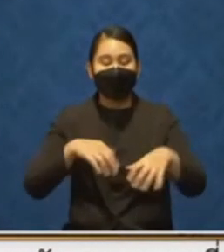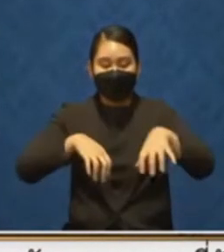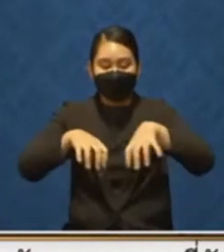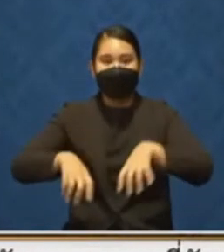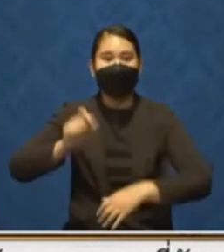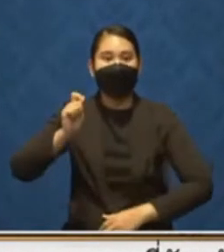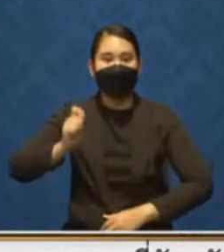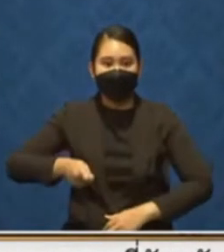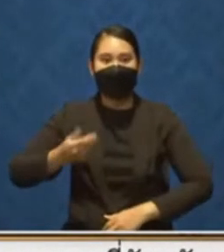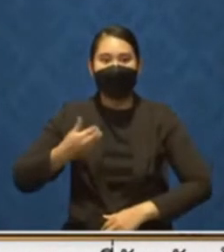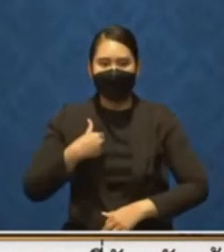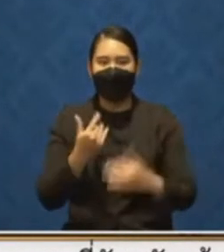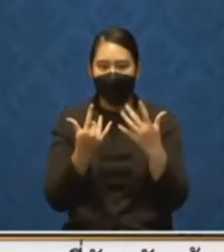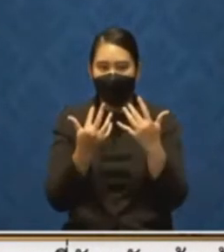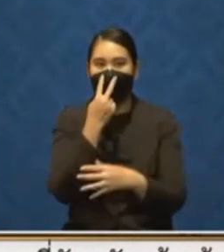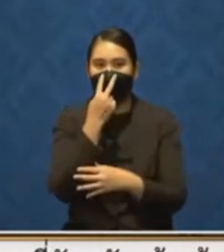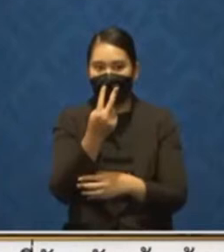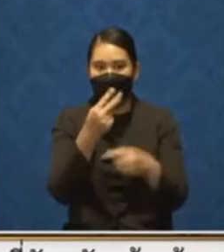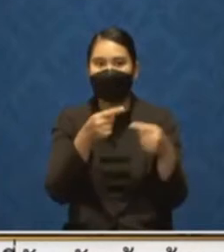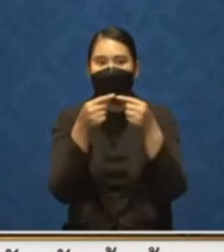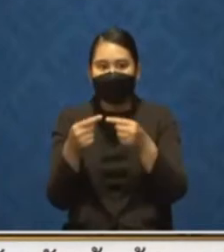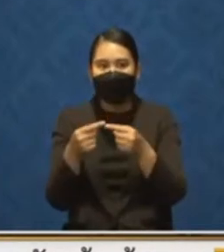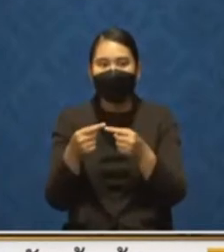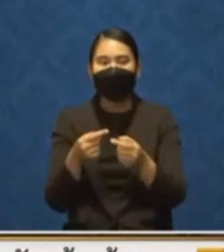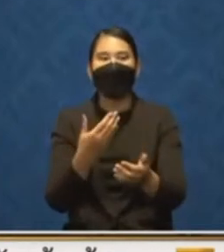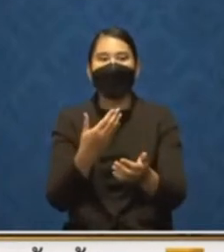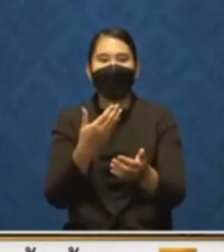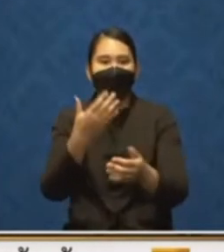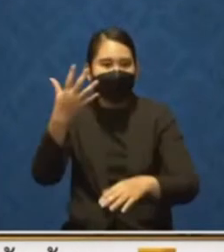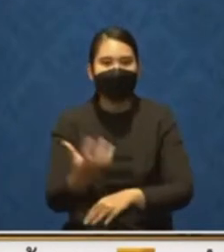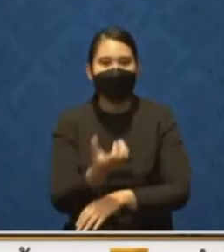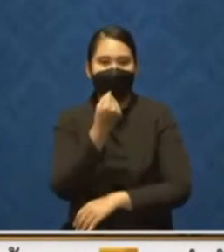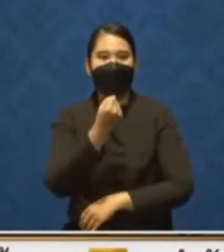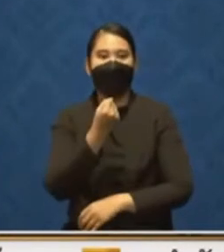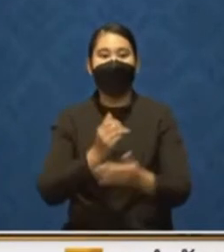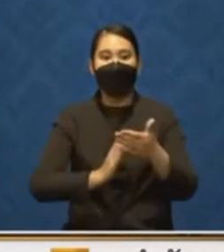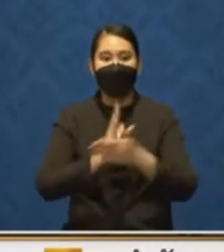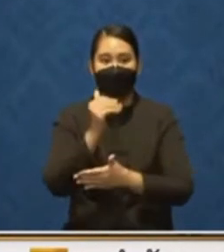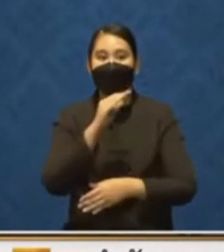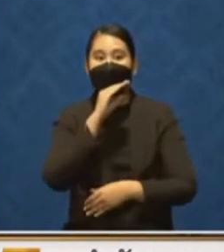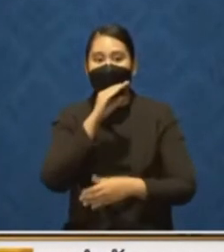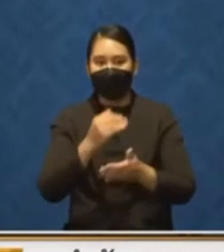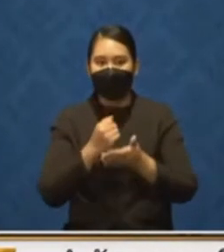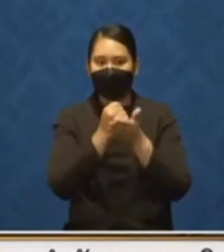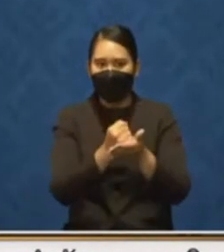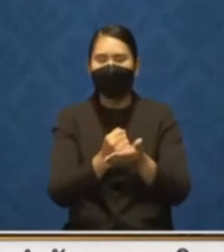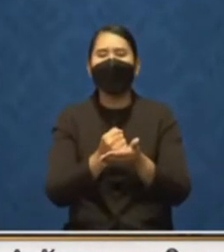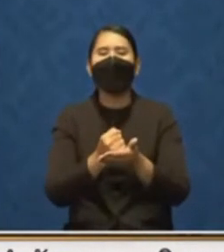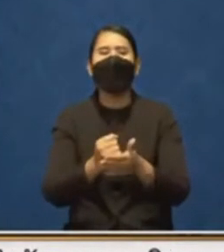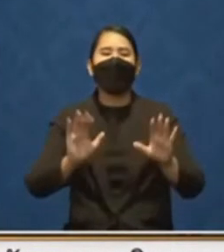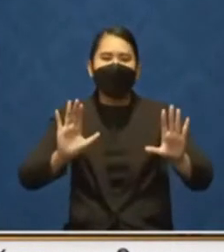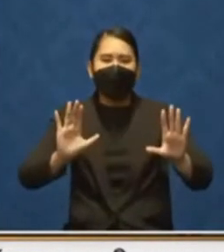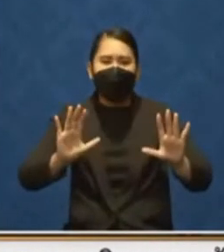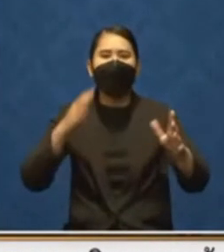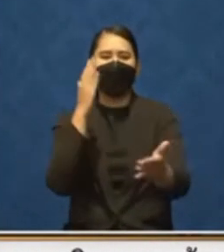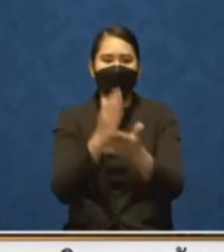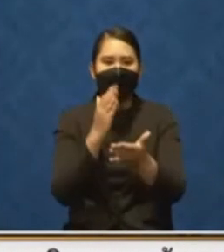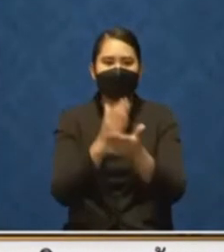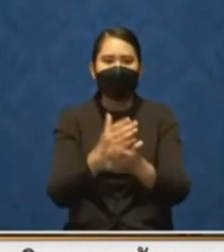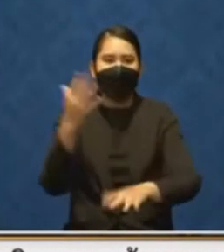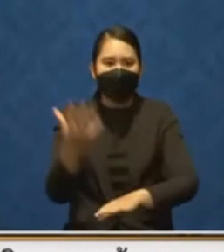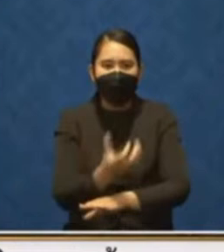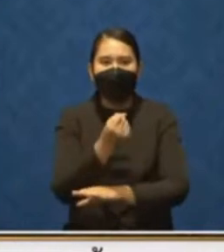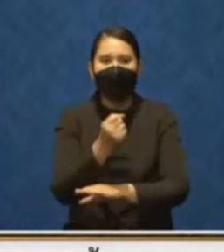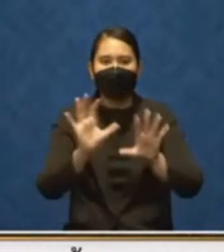ตามดูนะครับว่าการนีนาฎๆได้ดอนแต่ถ้าช่วยคนใดทำไมดินชุดเถอะอย่าให้มันงาบเลยผมจะตาม